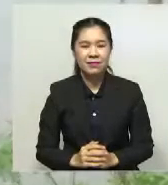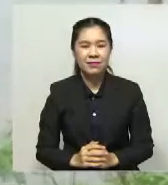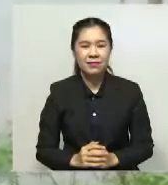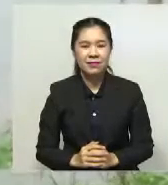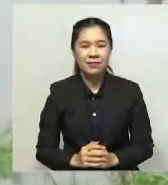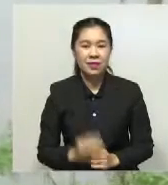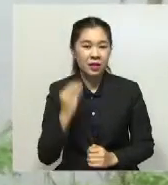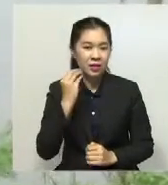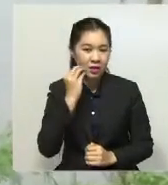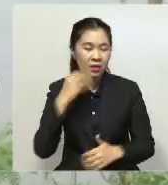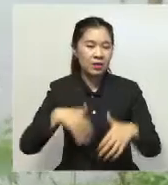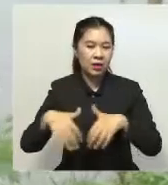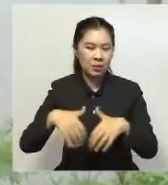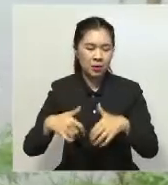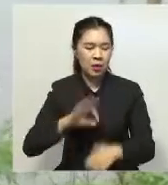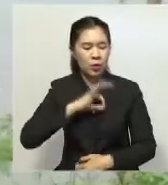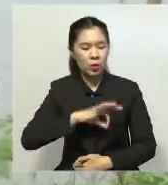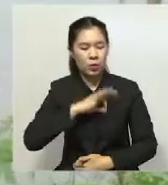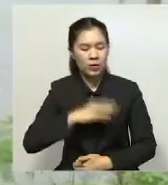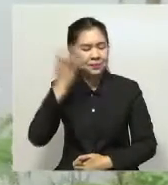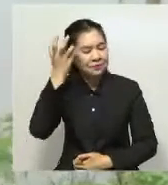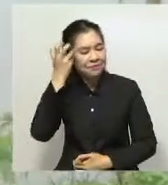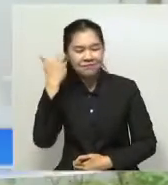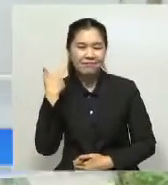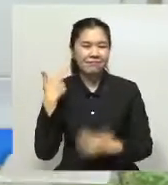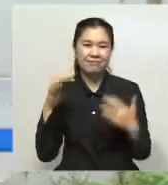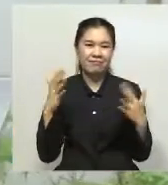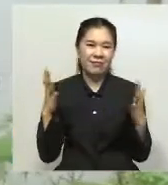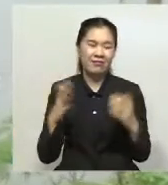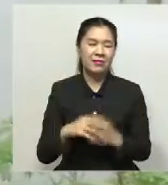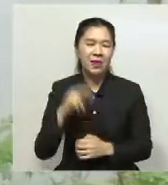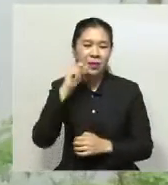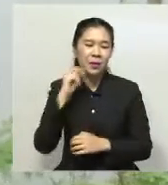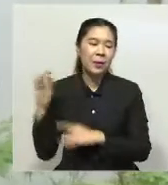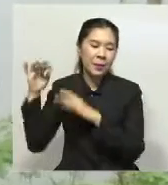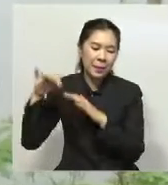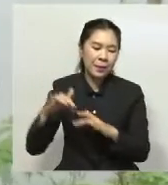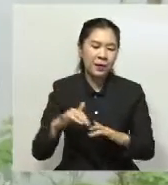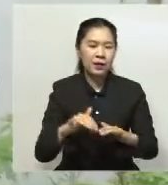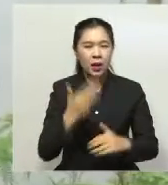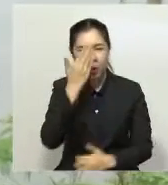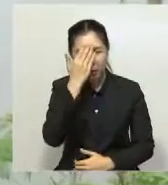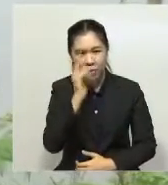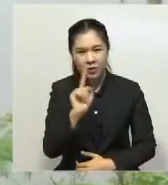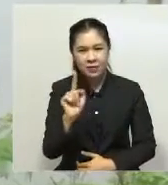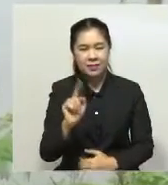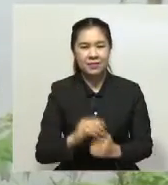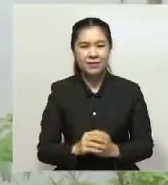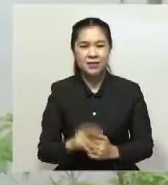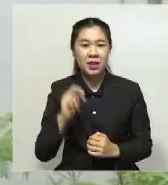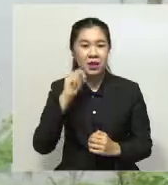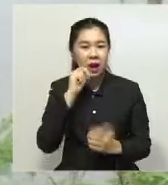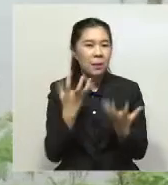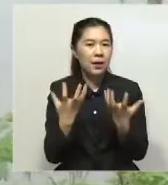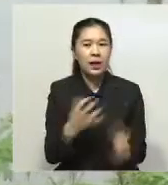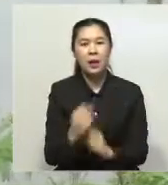ขณะที่ชาวบ้านค่ะก็ยังไม่รู้สึกเป็นกังวลกับปริมาณน้ำที่จะถูกผันลงมายังในพื้นที่ทุ่งค่ะเพราะคาดว่าน้ำจะไม่หนัก